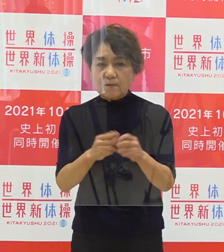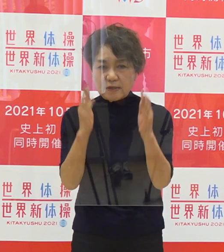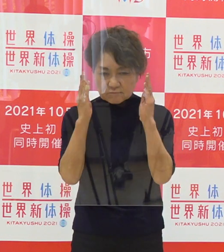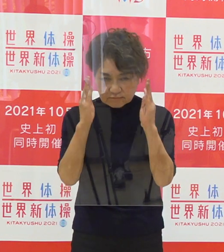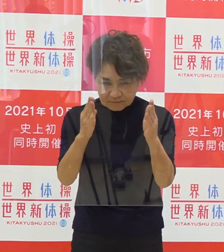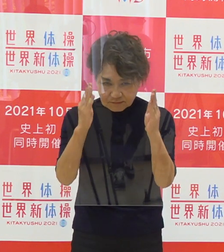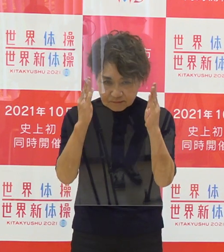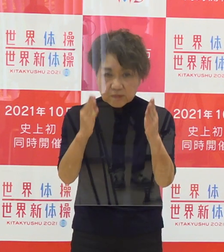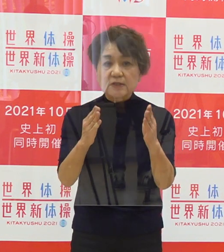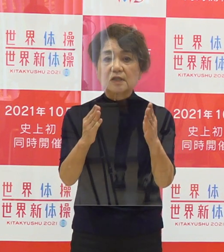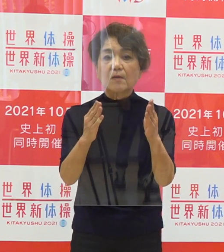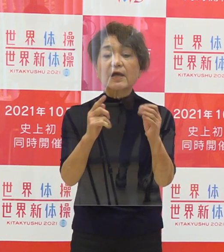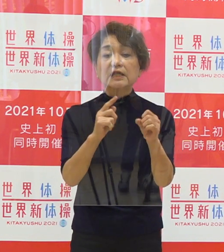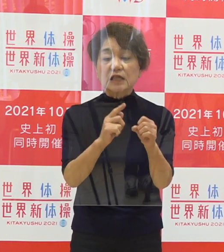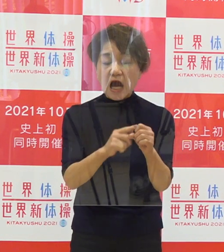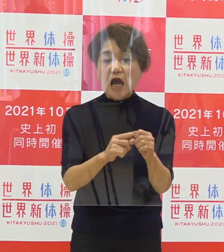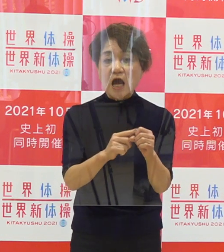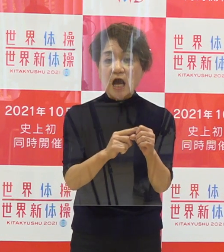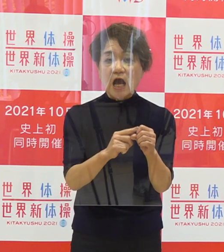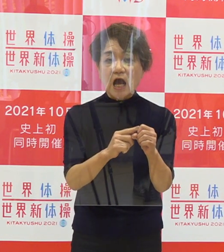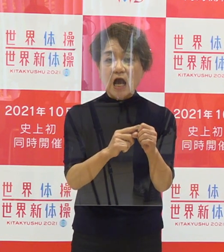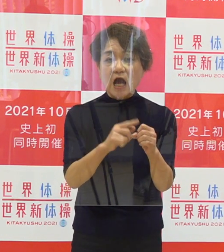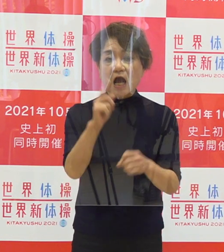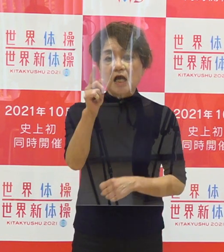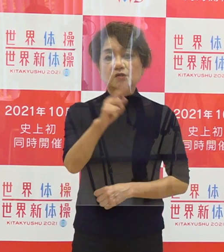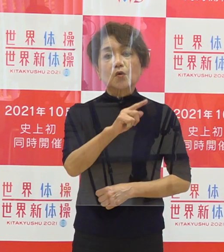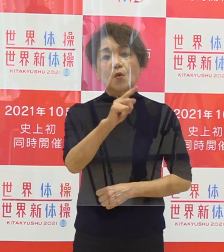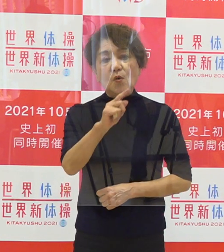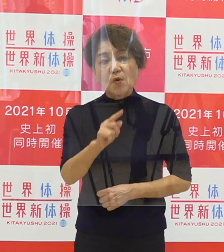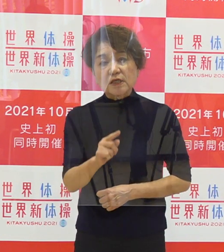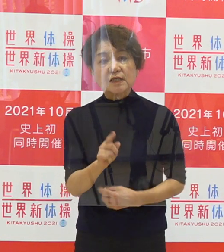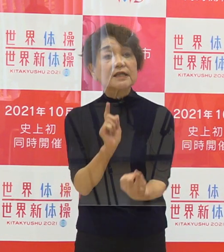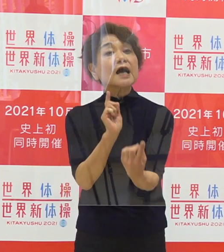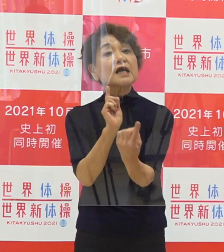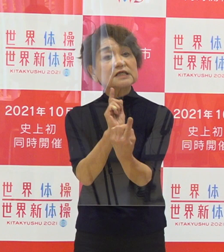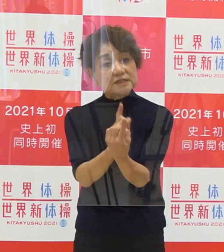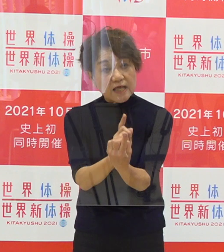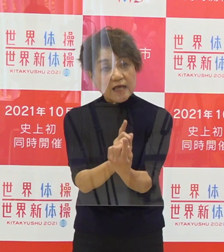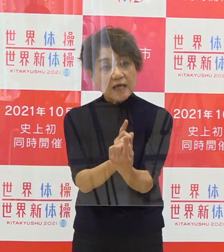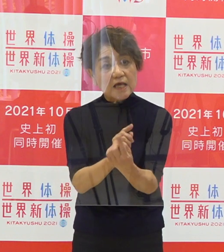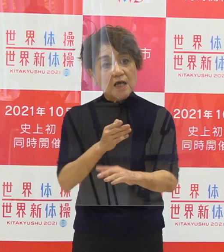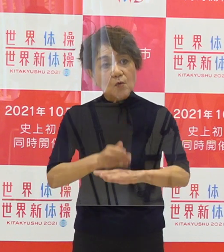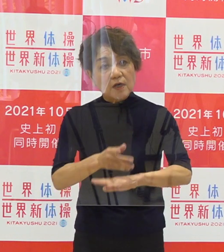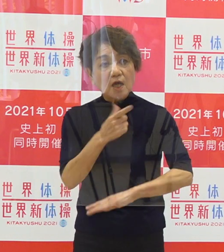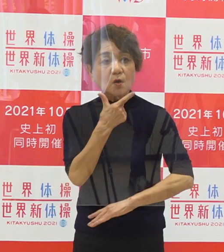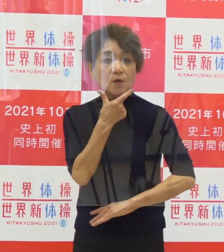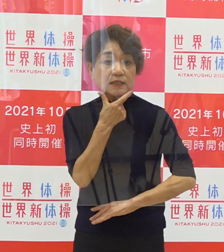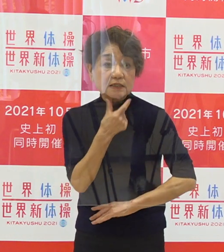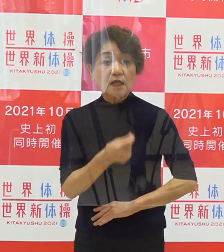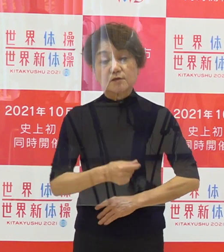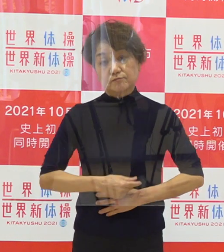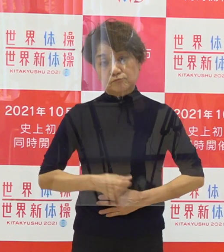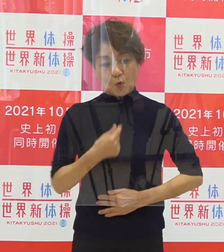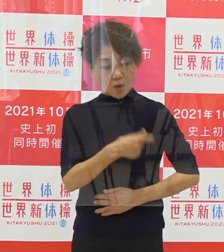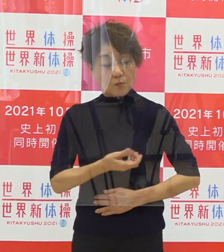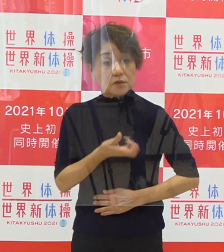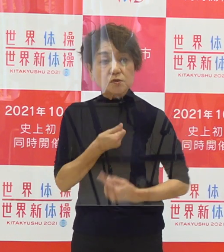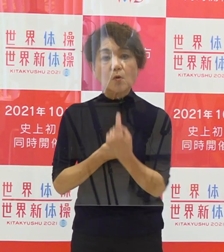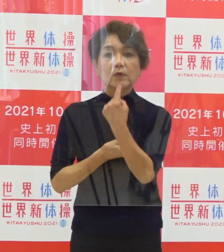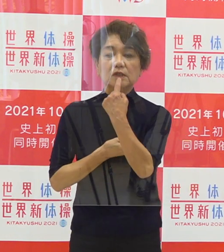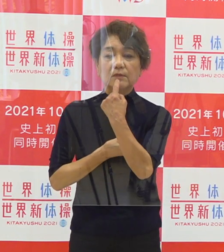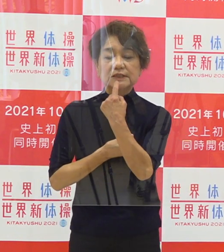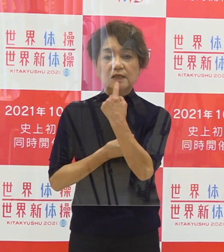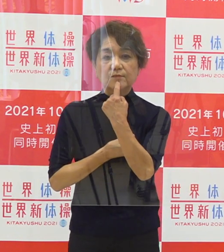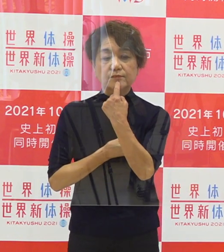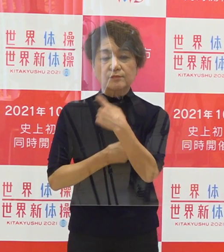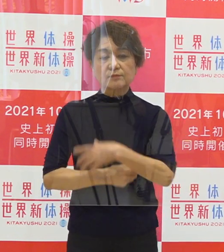ただいた点についてはですね、一言謝意を申し上げるということはですね、自分として